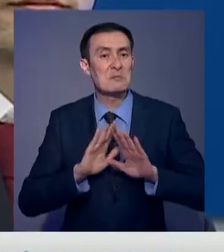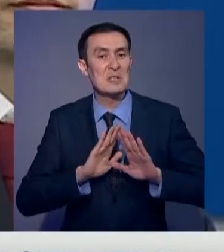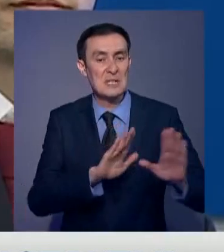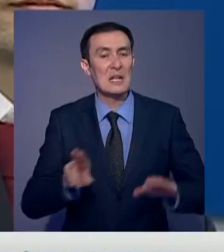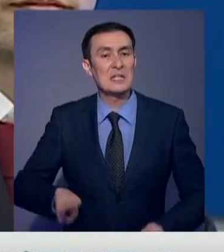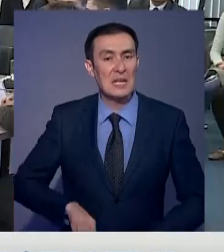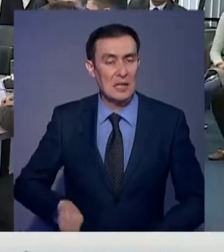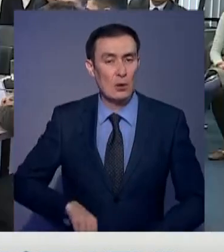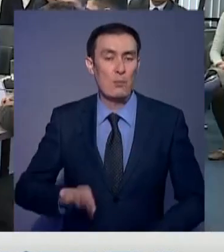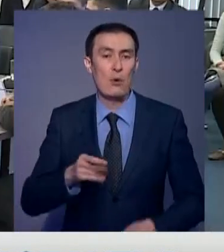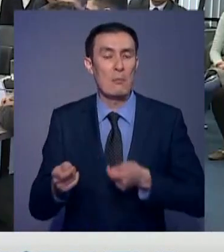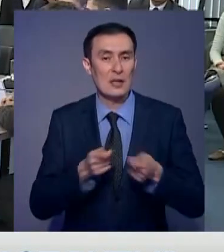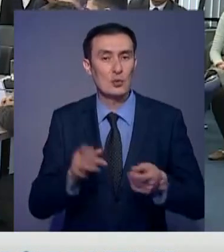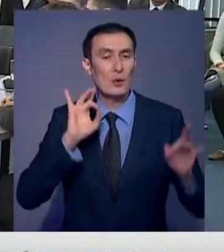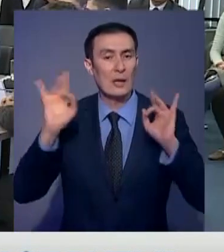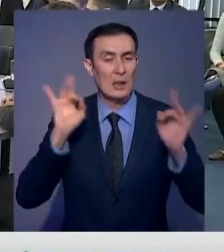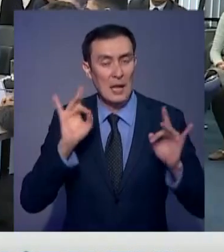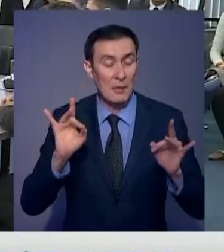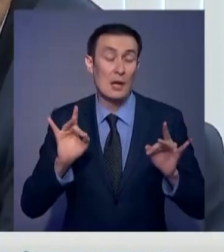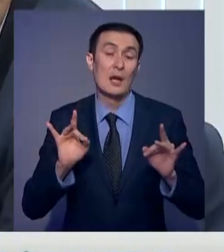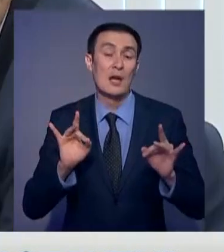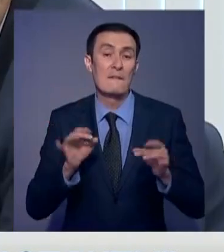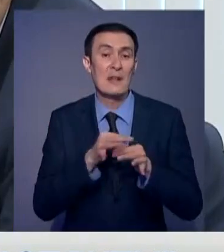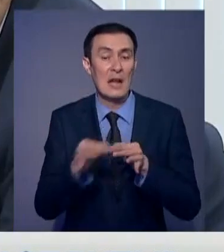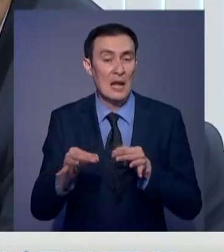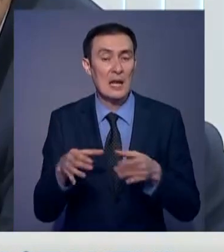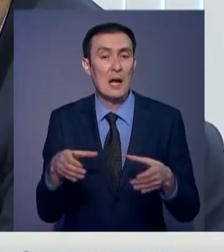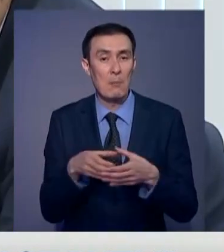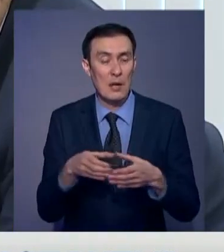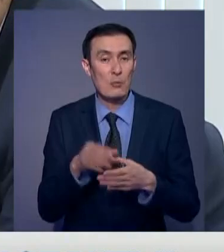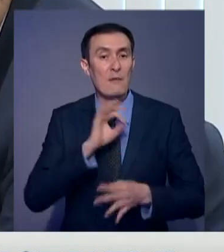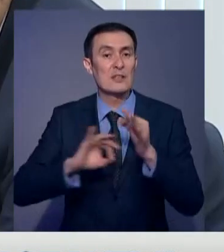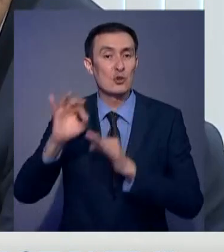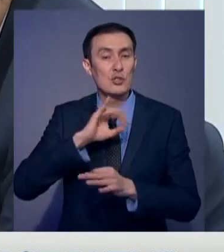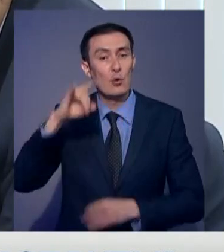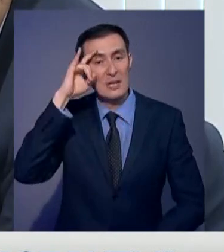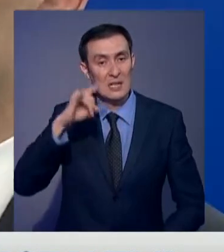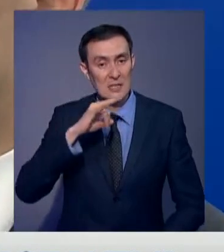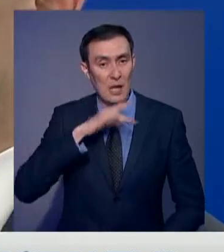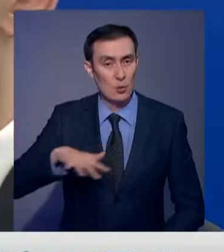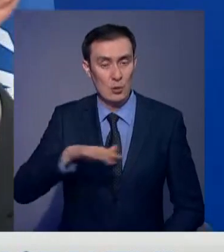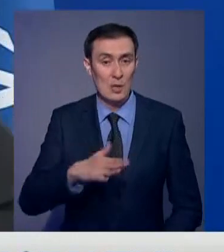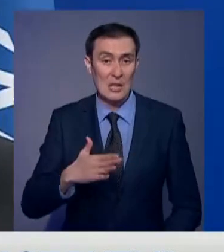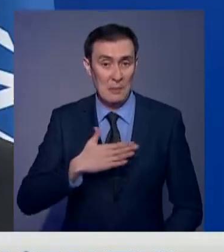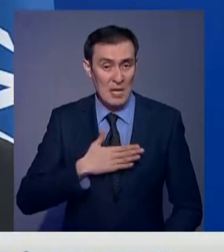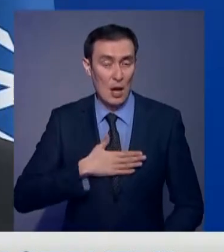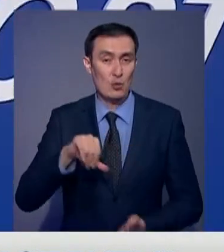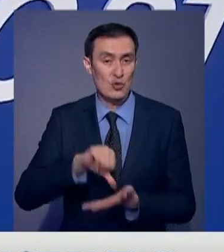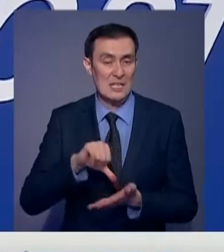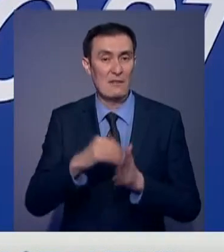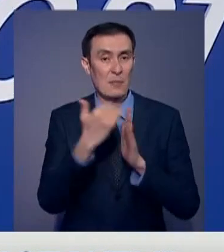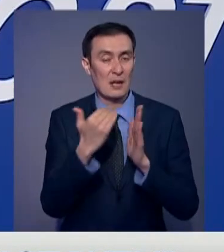заместитель директора по маркетингу, рекламе и пиару в филиале компании по Восточному Казахстану. Для меня участие в